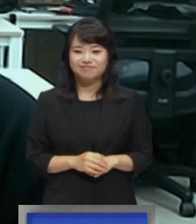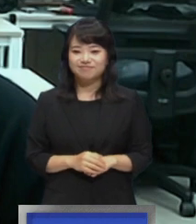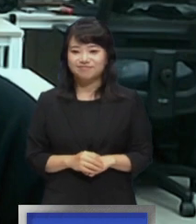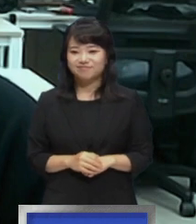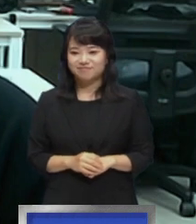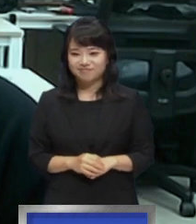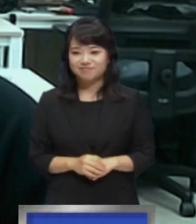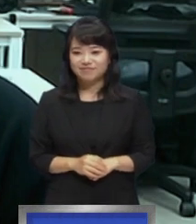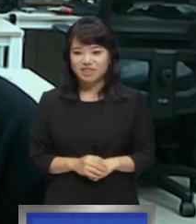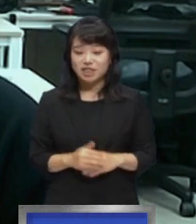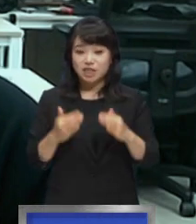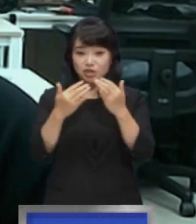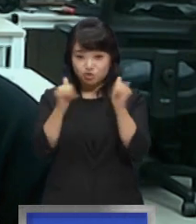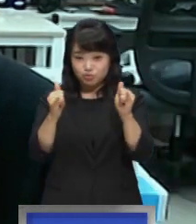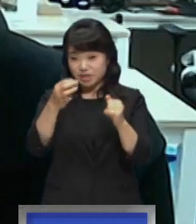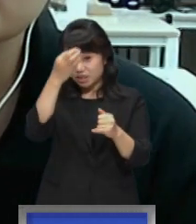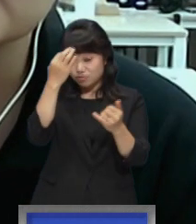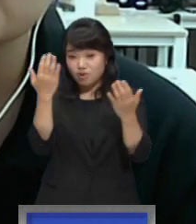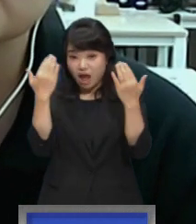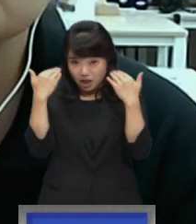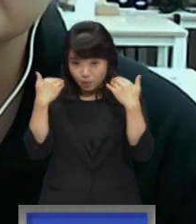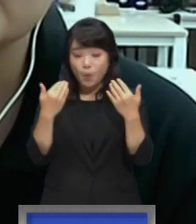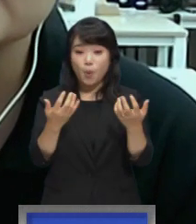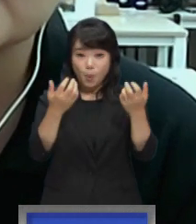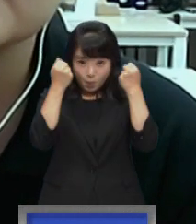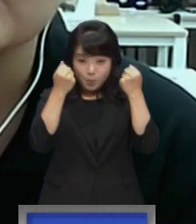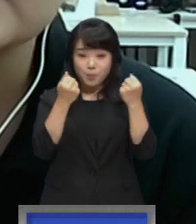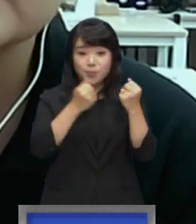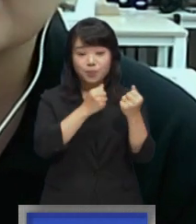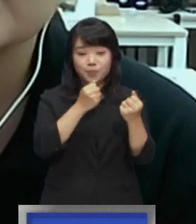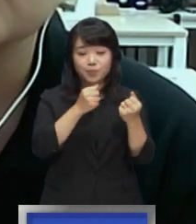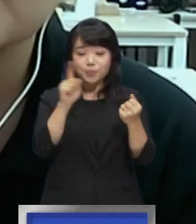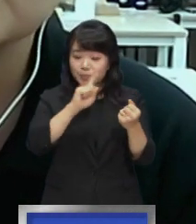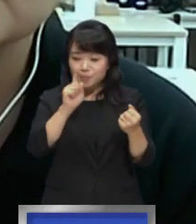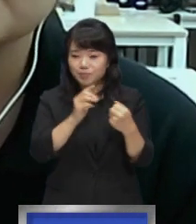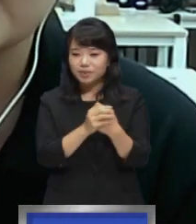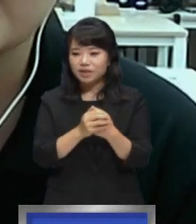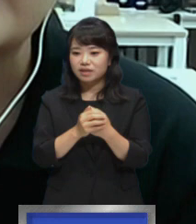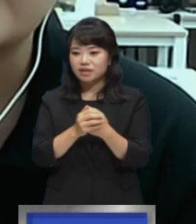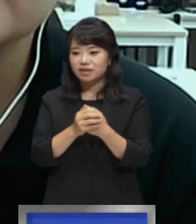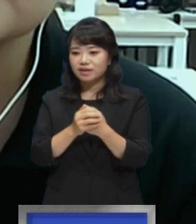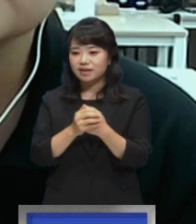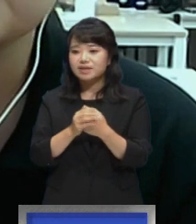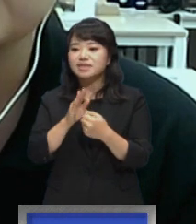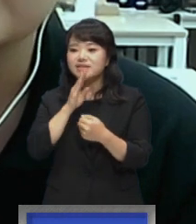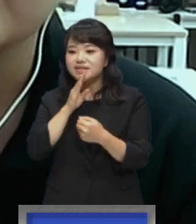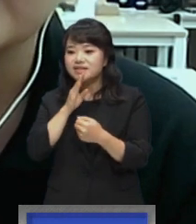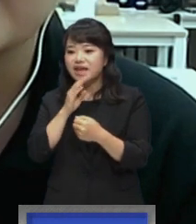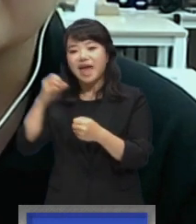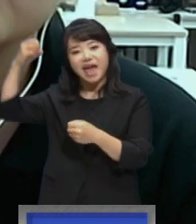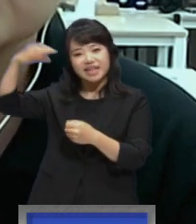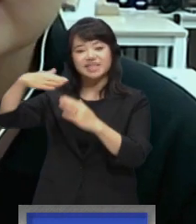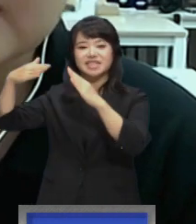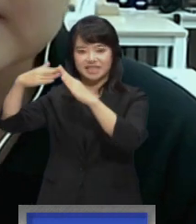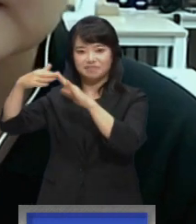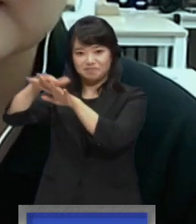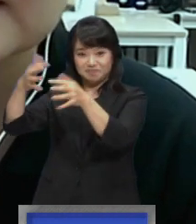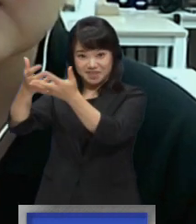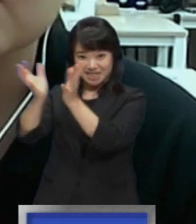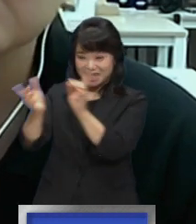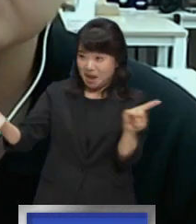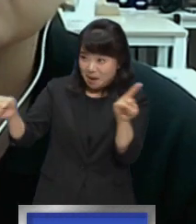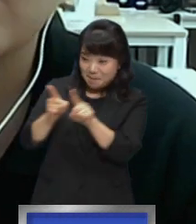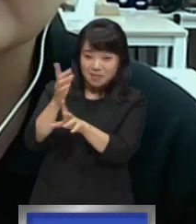네, 주민기술학교 수료생은 지역시민단체인 열린사회 동대문시민의 해뜨는 집과 연계하여